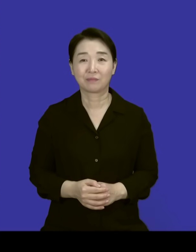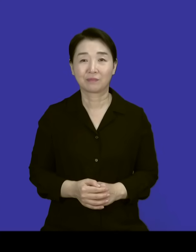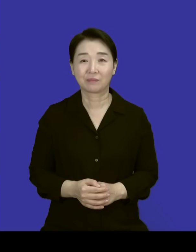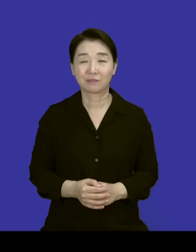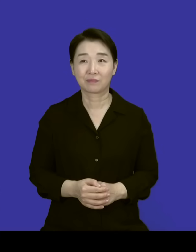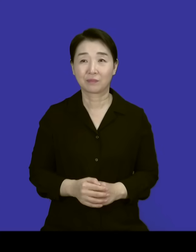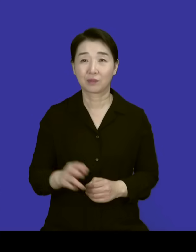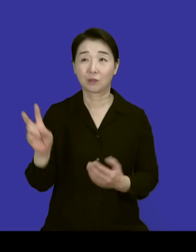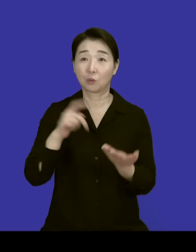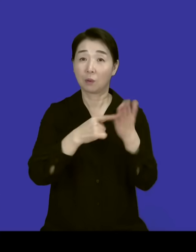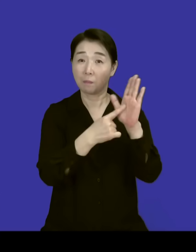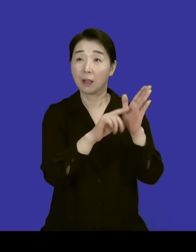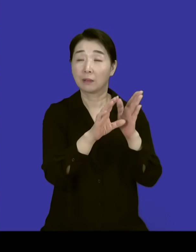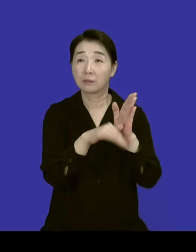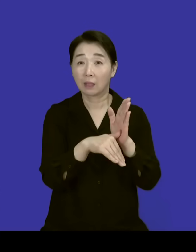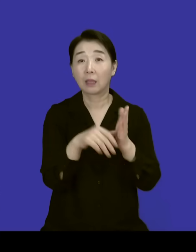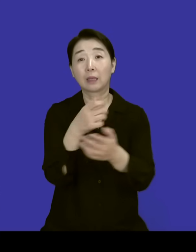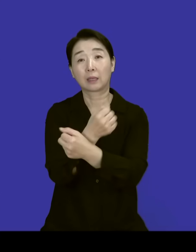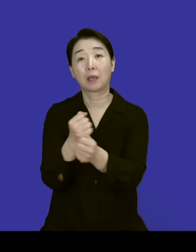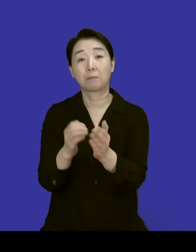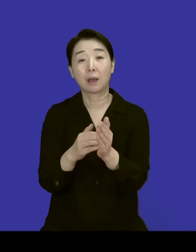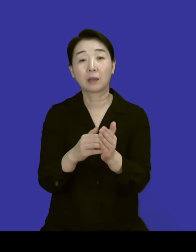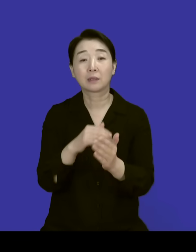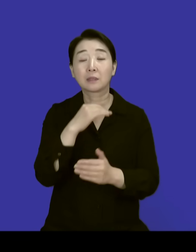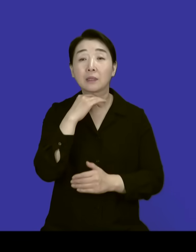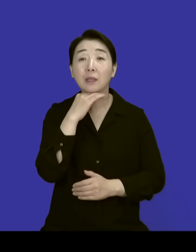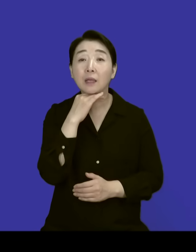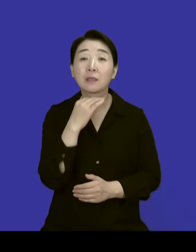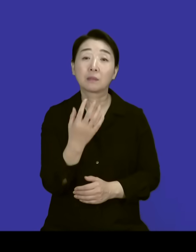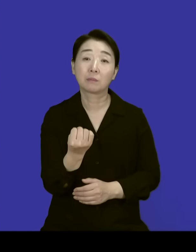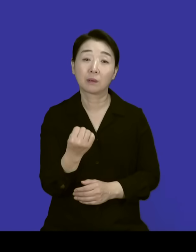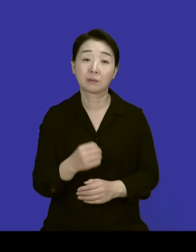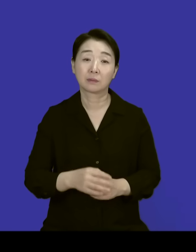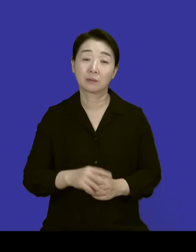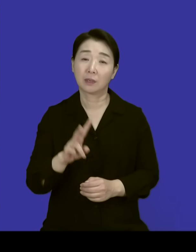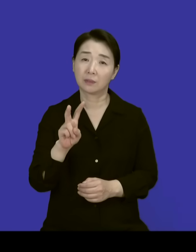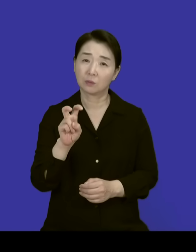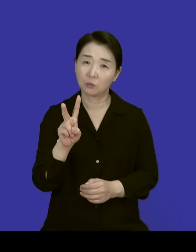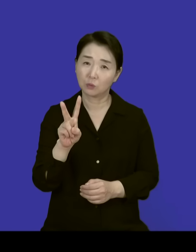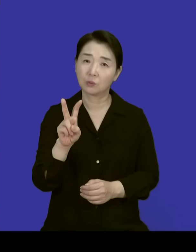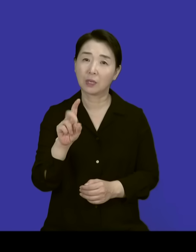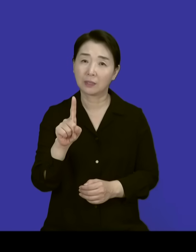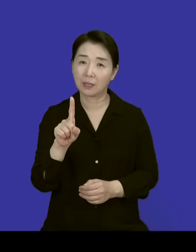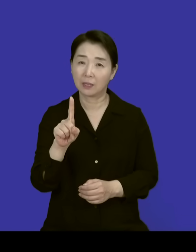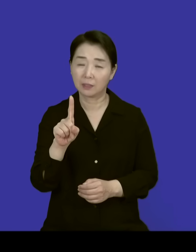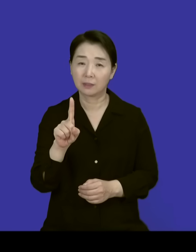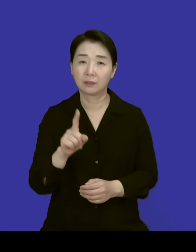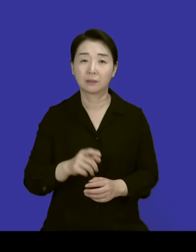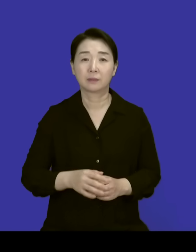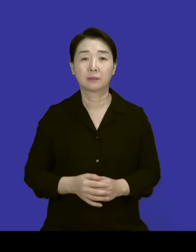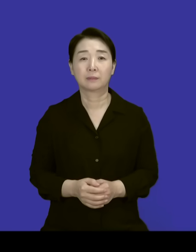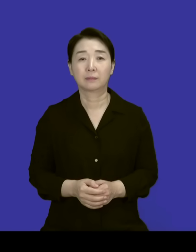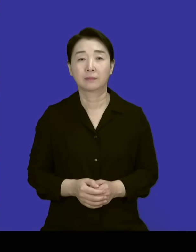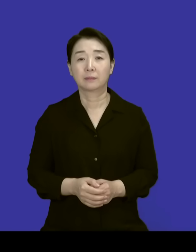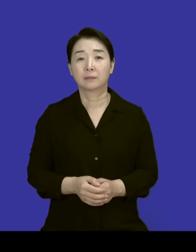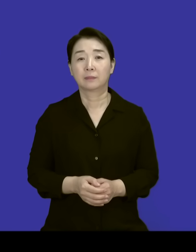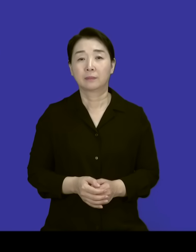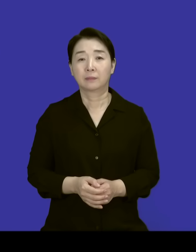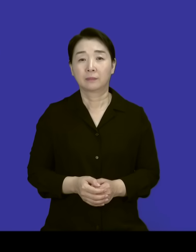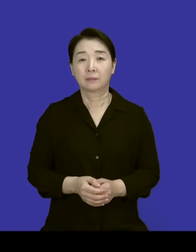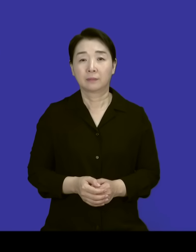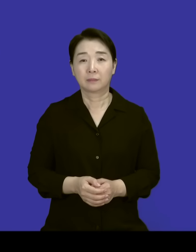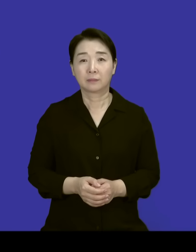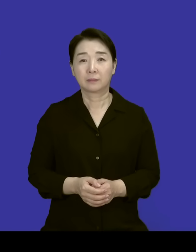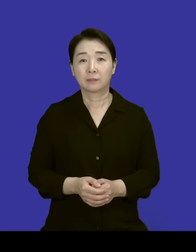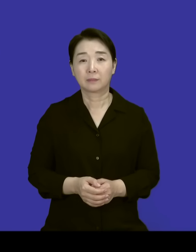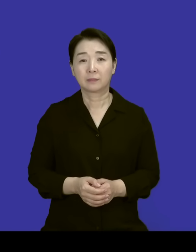바로 했어요, 저는. 예. 여기 몇 살 때입니까? 그게 22살? 1살? 2살? 어, 2살? 그렇구나. 예. 2살, 3살?